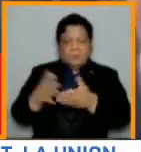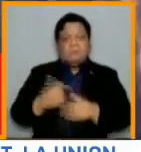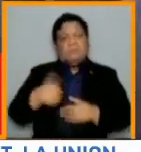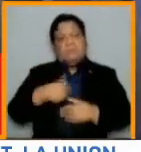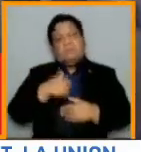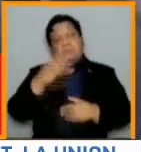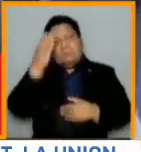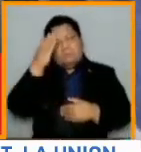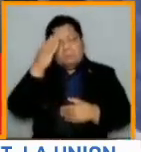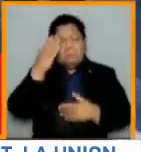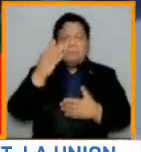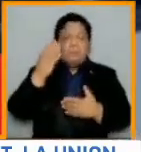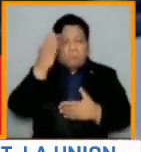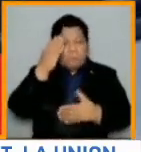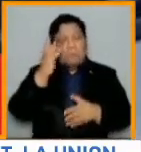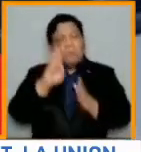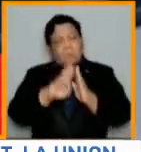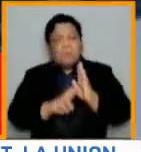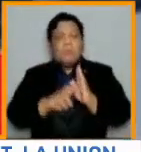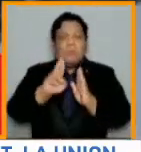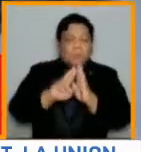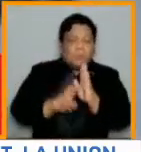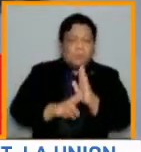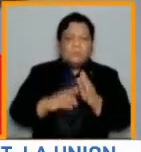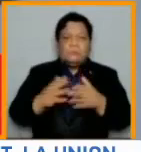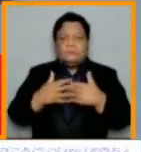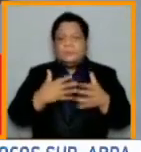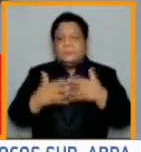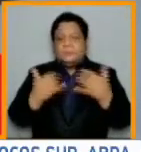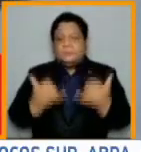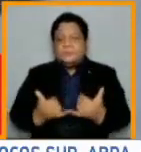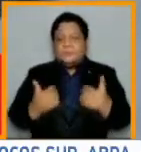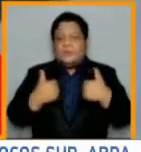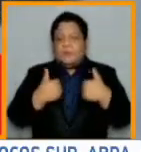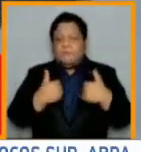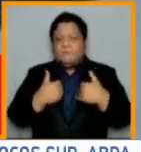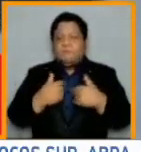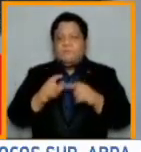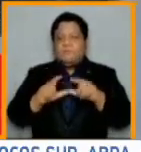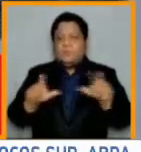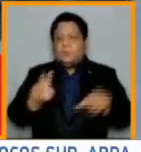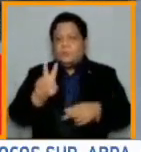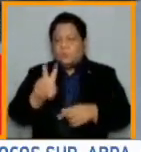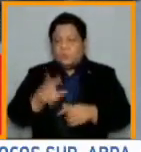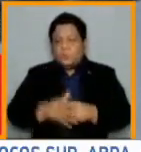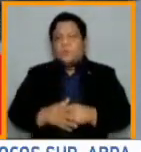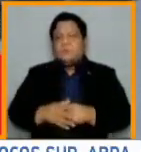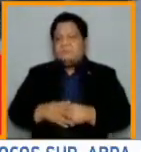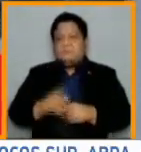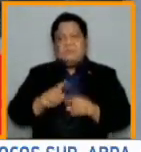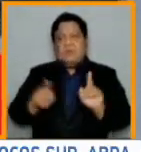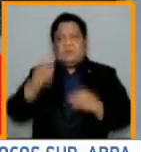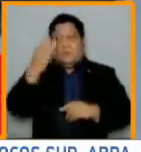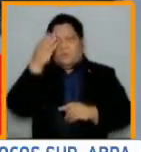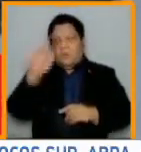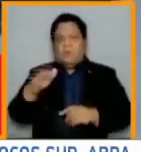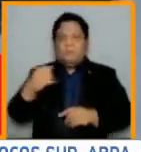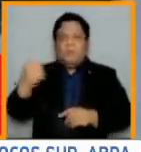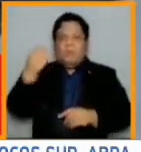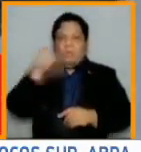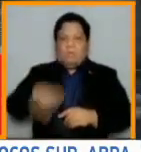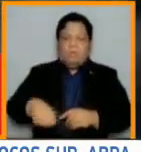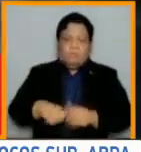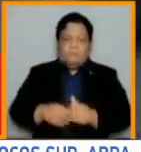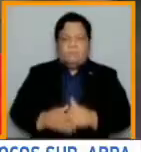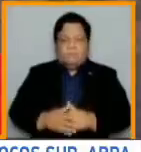mga regulasyon, lalo na ngayong nasa ilalim pa rin tayo ng alert level 2, hindi daw nila alam na nagva-violate na sila, Susan.